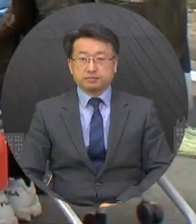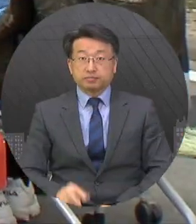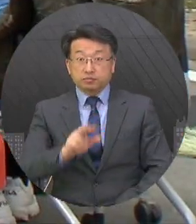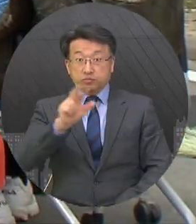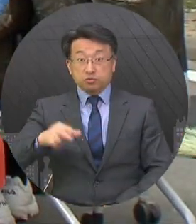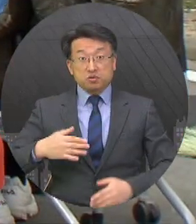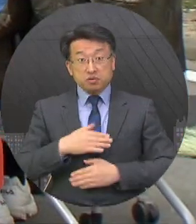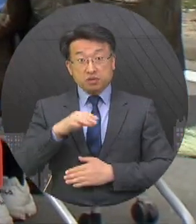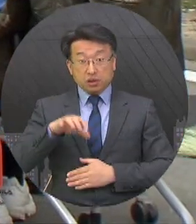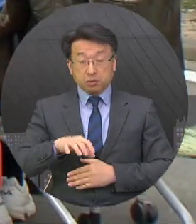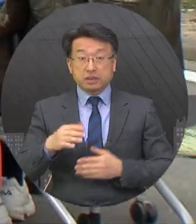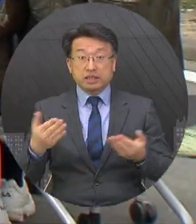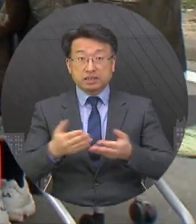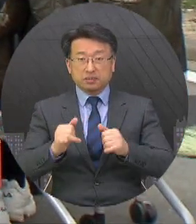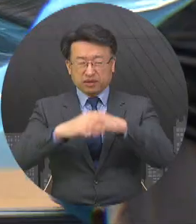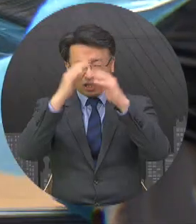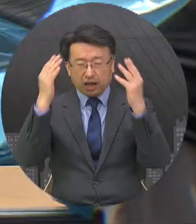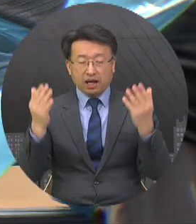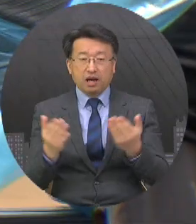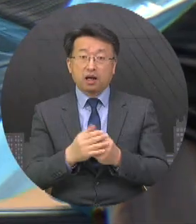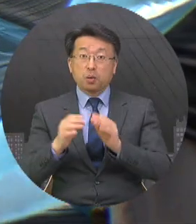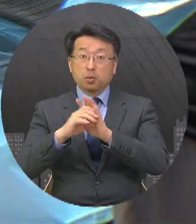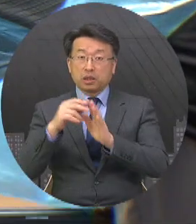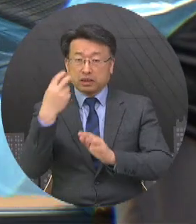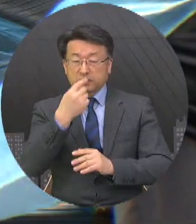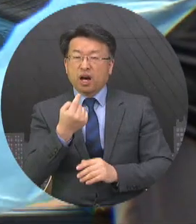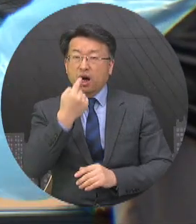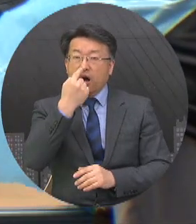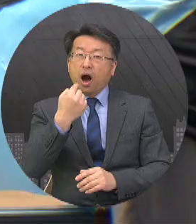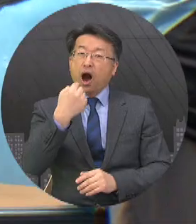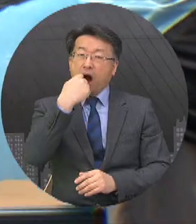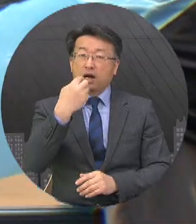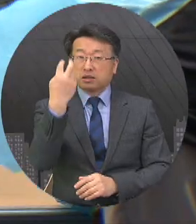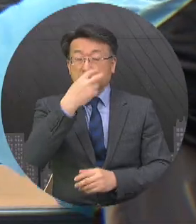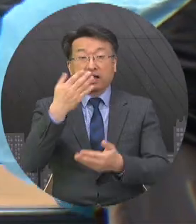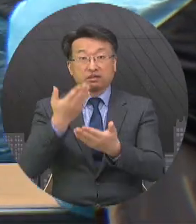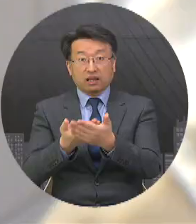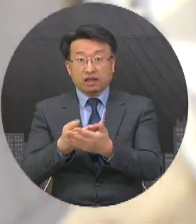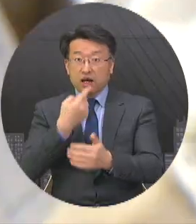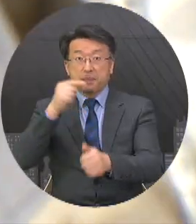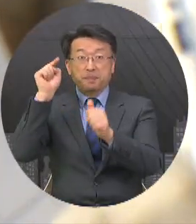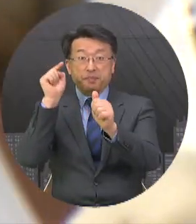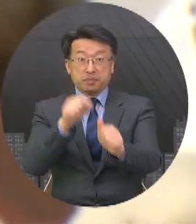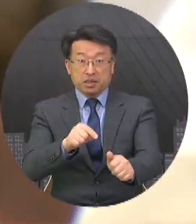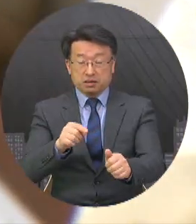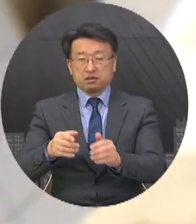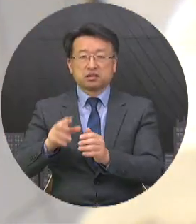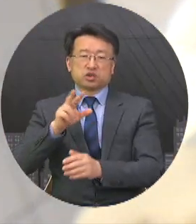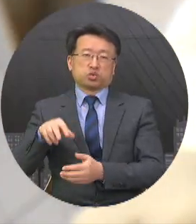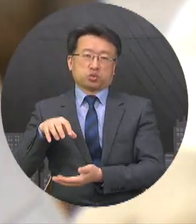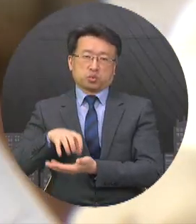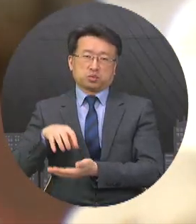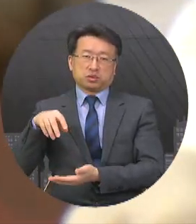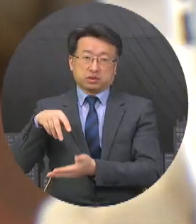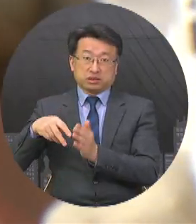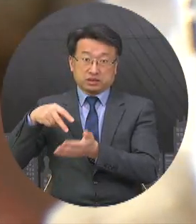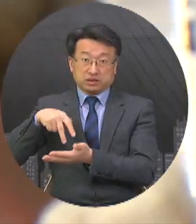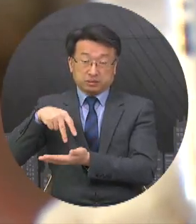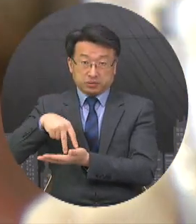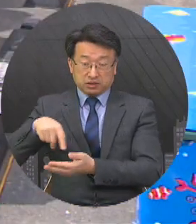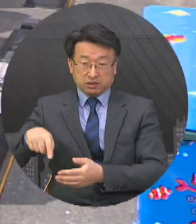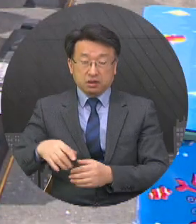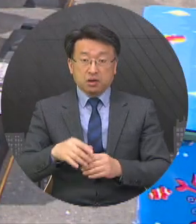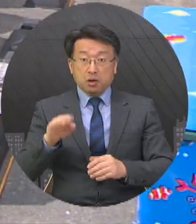진주 목욕탕 종사자 전원의 코로나 1구 진단검사 행정명령을 내린 방역당국은 보성 탕도 대규모